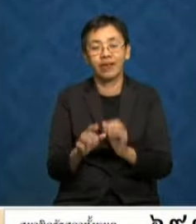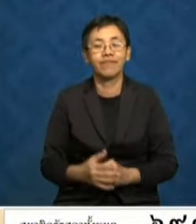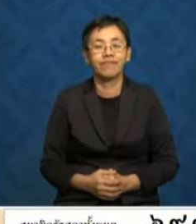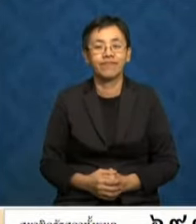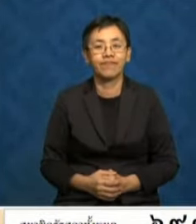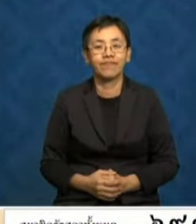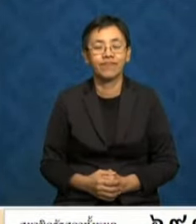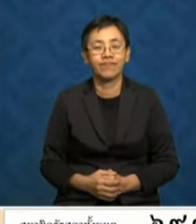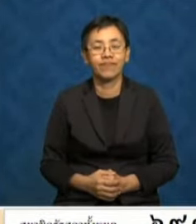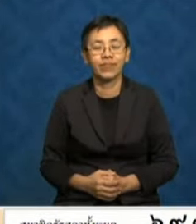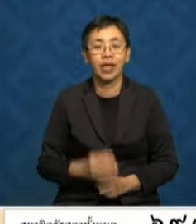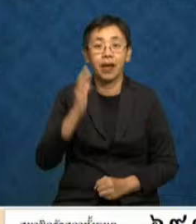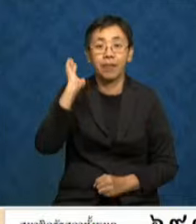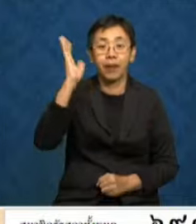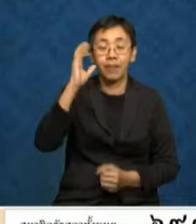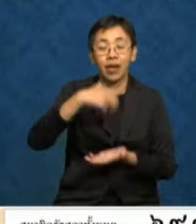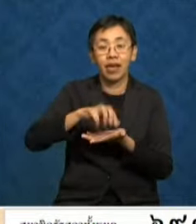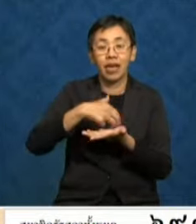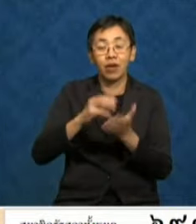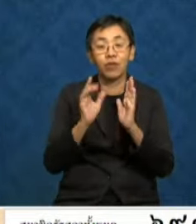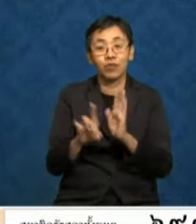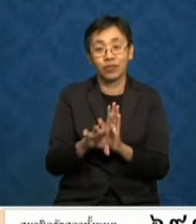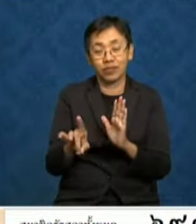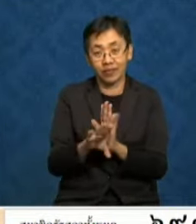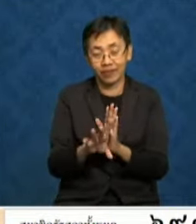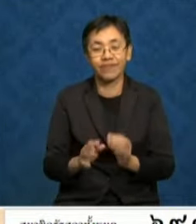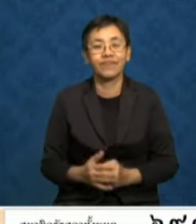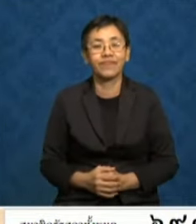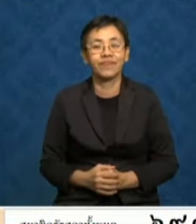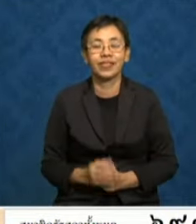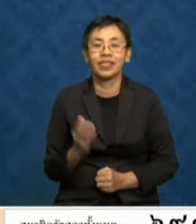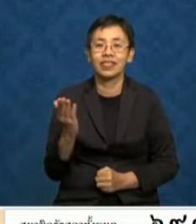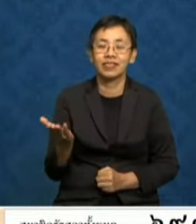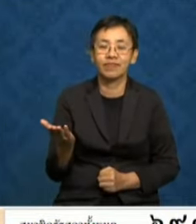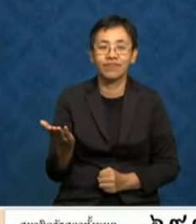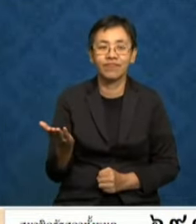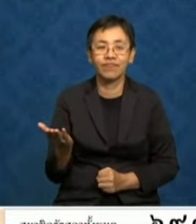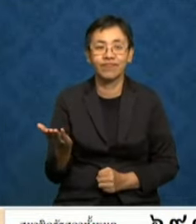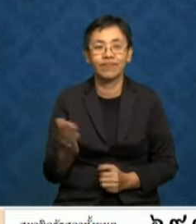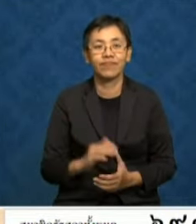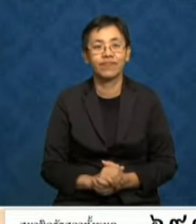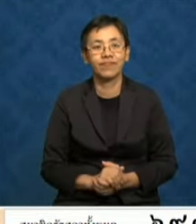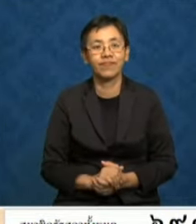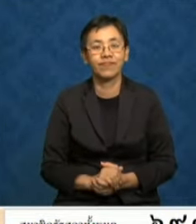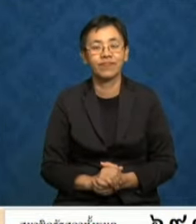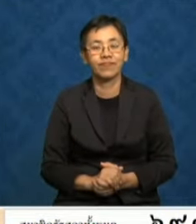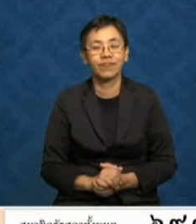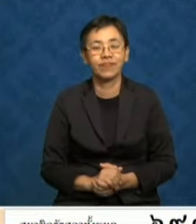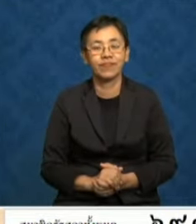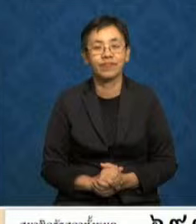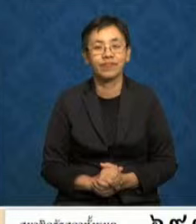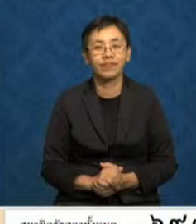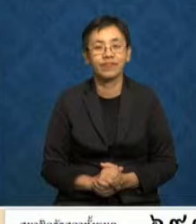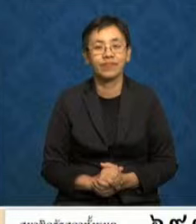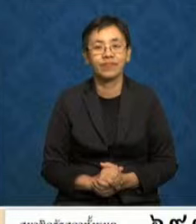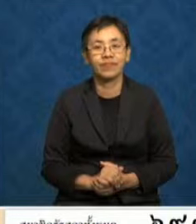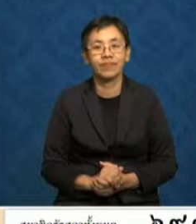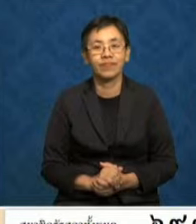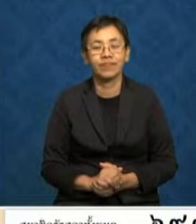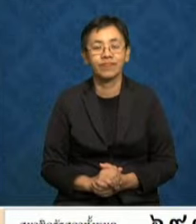ของสมาชิกที่จะอภิปรายวันนี้ครับเชิญครับคุณชิปกิจนิยมครับ